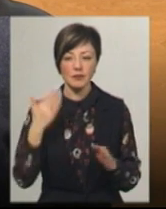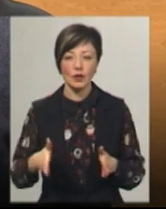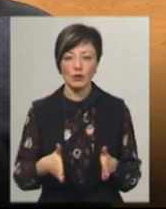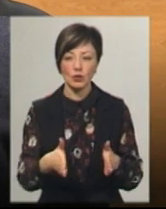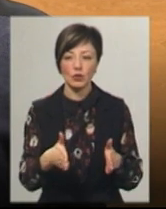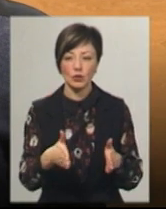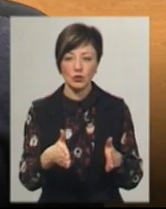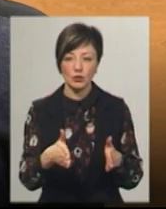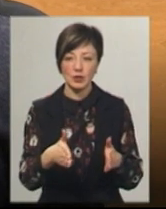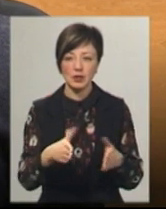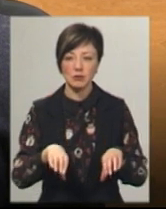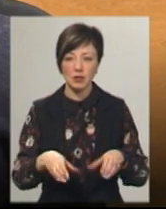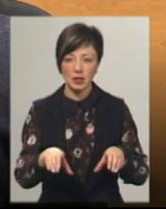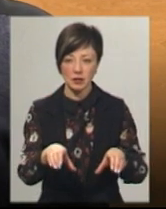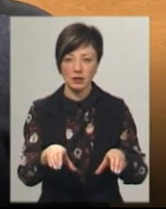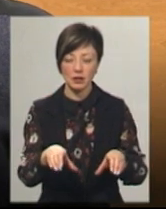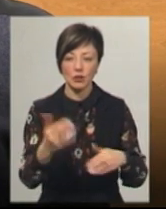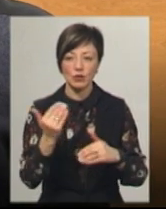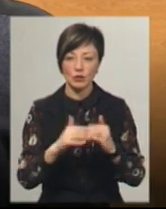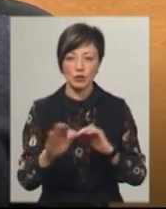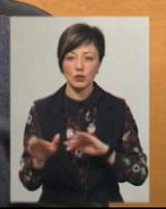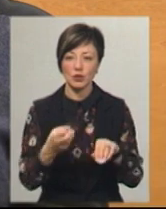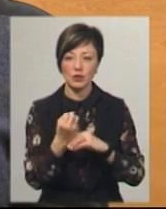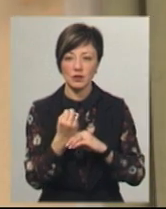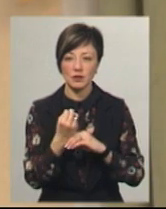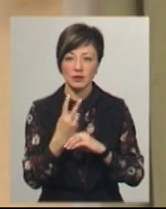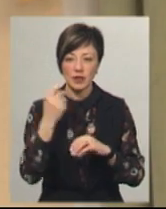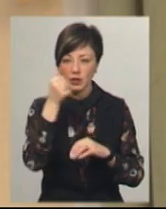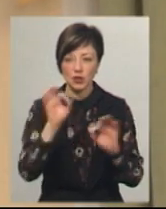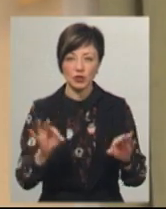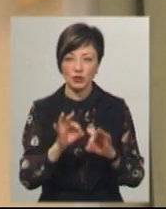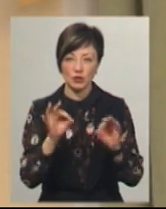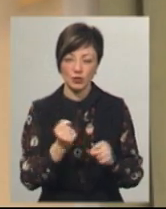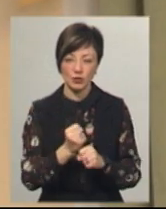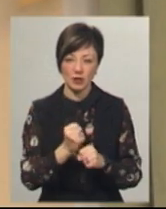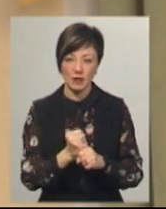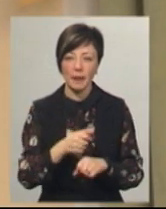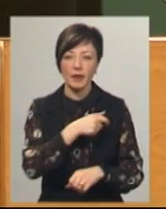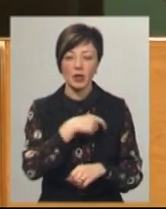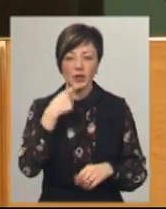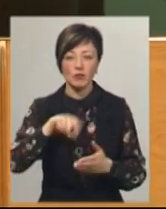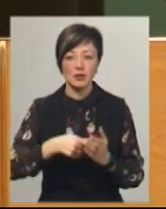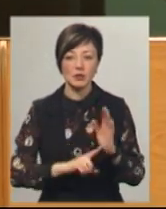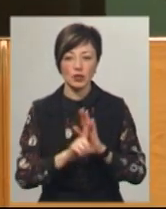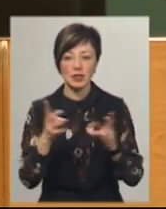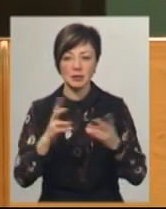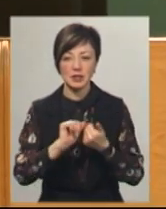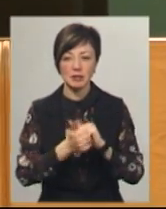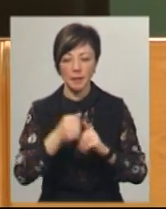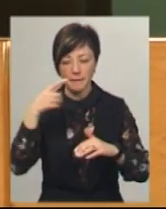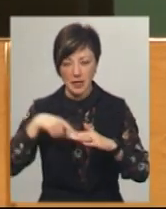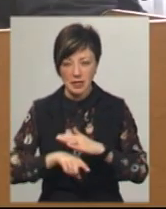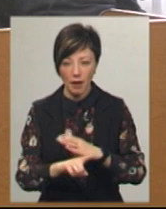із плитки, вже пройшов 12 рік, ще нічого не робили. Депутат Валерій Гордійчук каже, в місті спочатку слід замінити